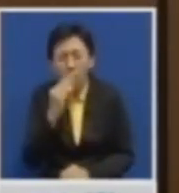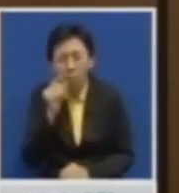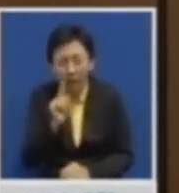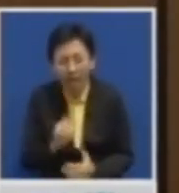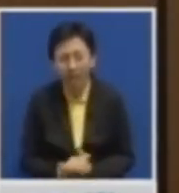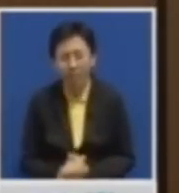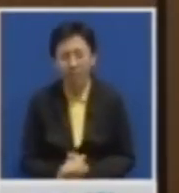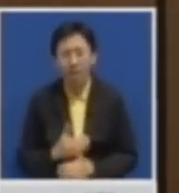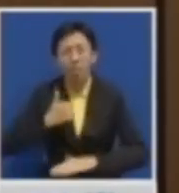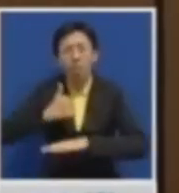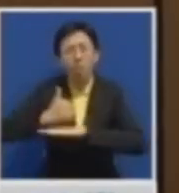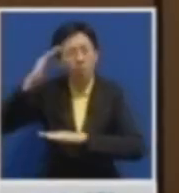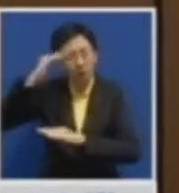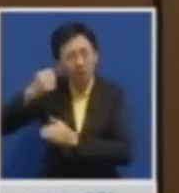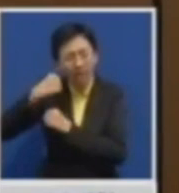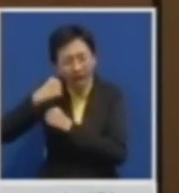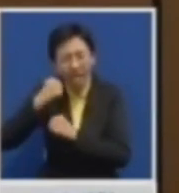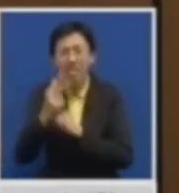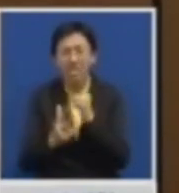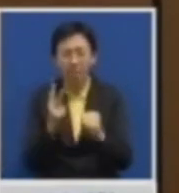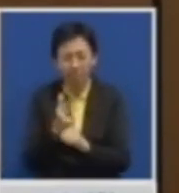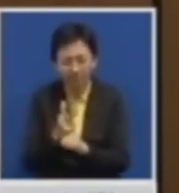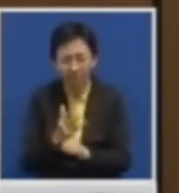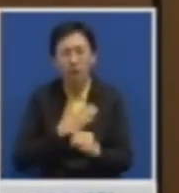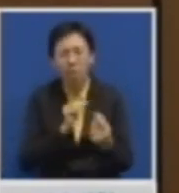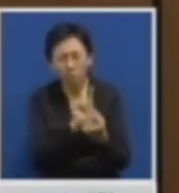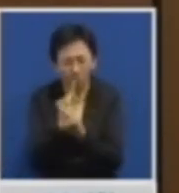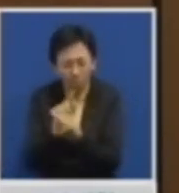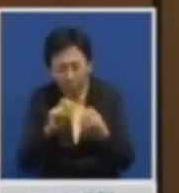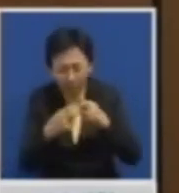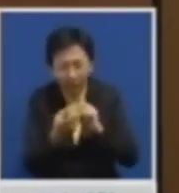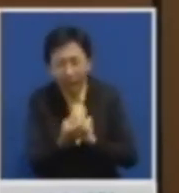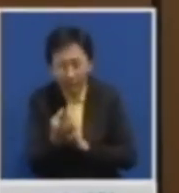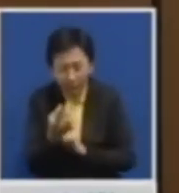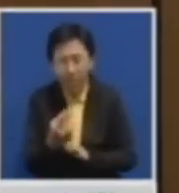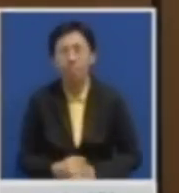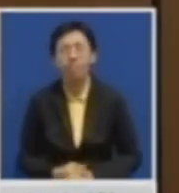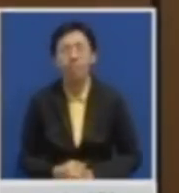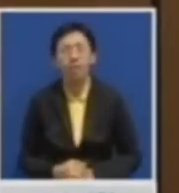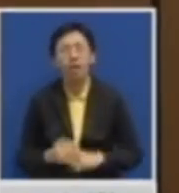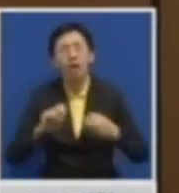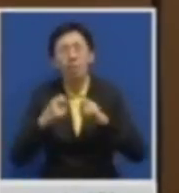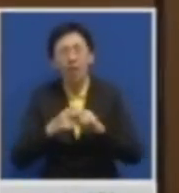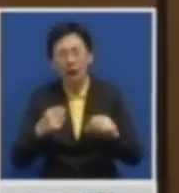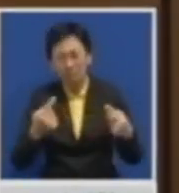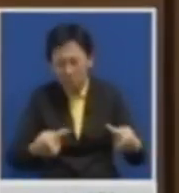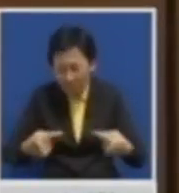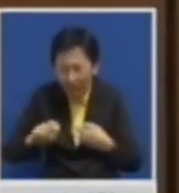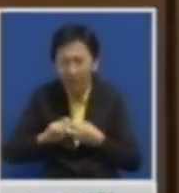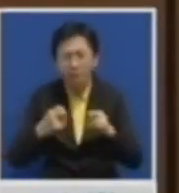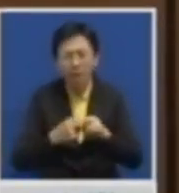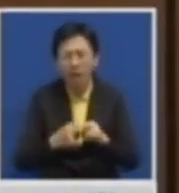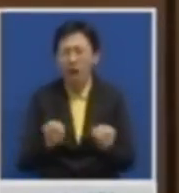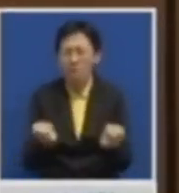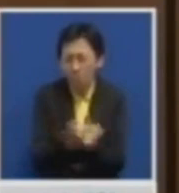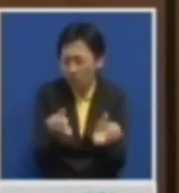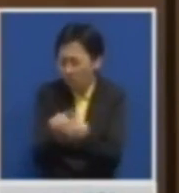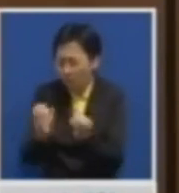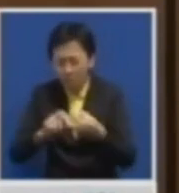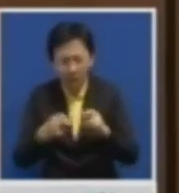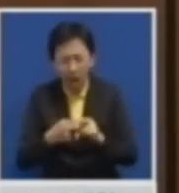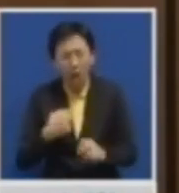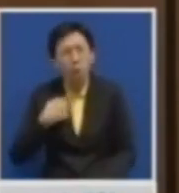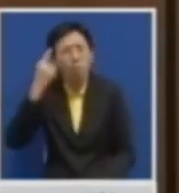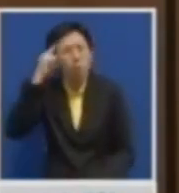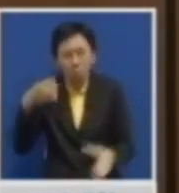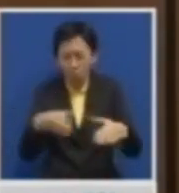การเป็นผบ.ผม3ปีมาที่ผ่านมานะผมเผชิญกับสถานการณ์อะไรมาบ้างนะการความขัดแย้งสถานการณ์ความรุนแรงที่เกิดขึ้นก็ไม่รู้พว